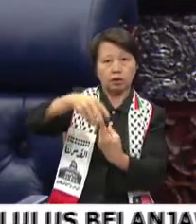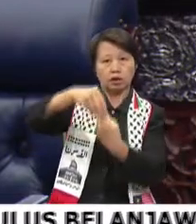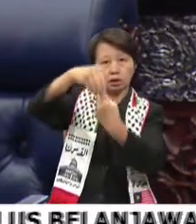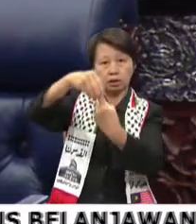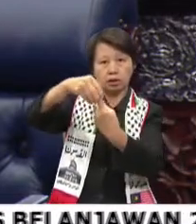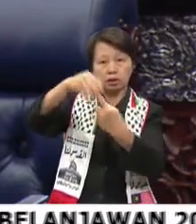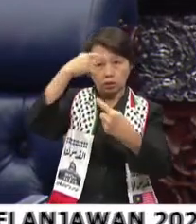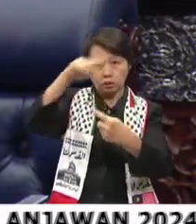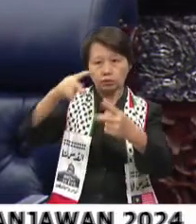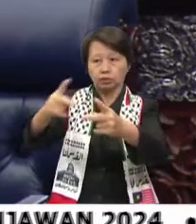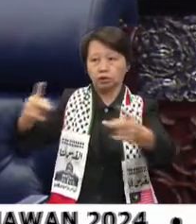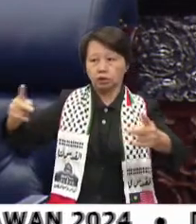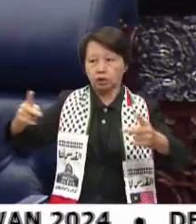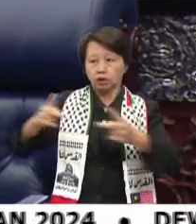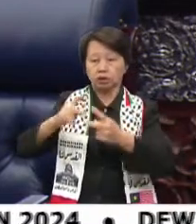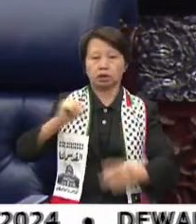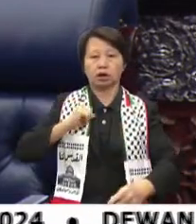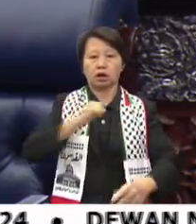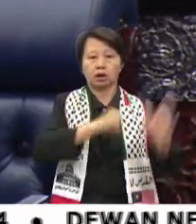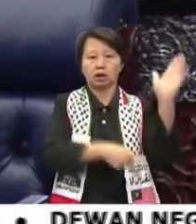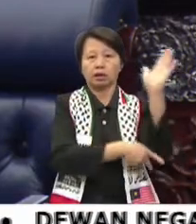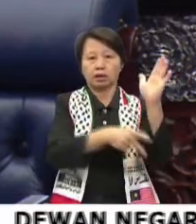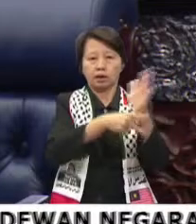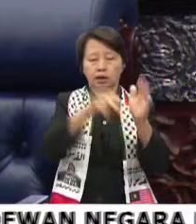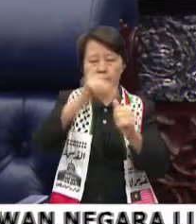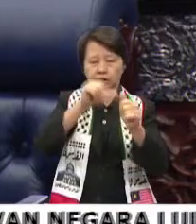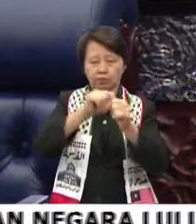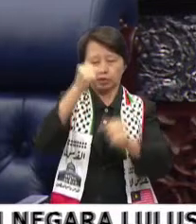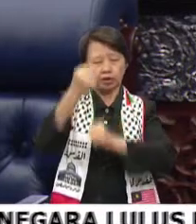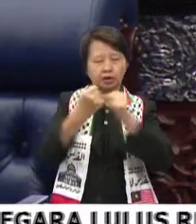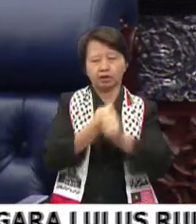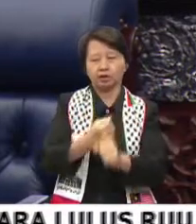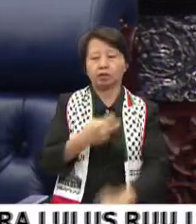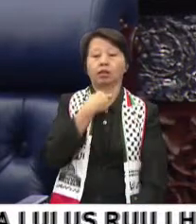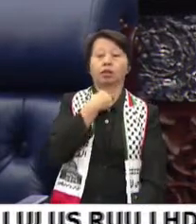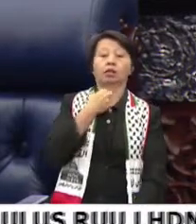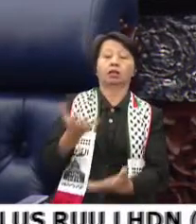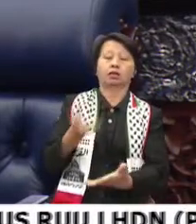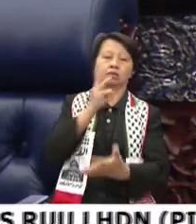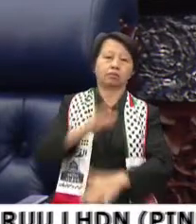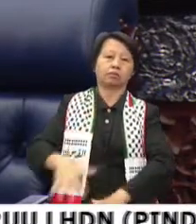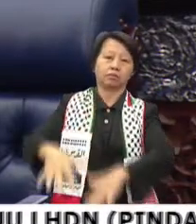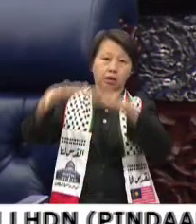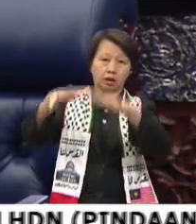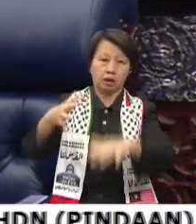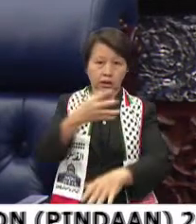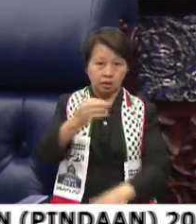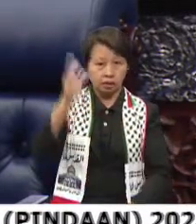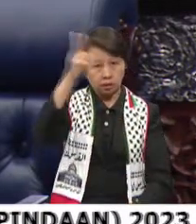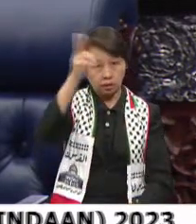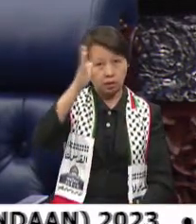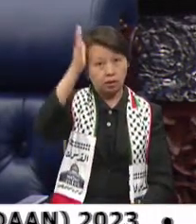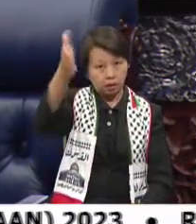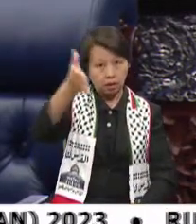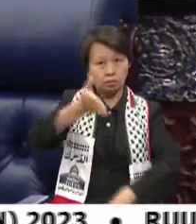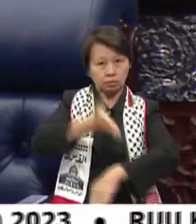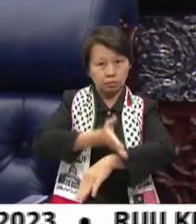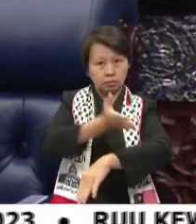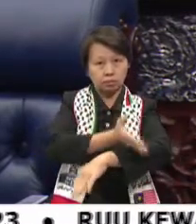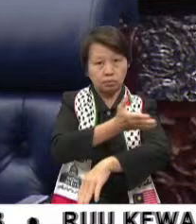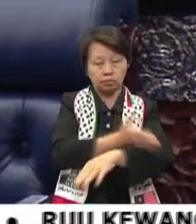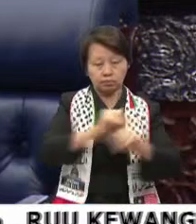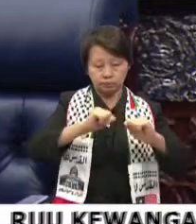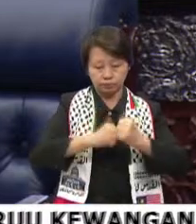terutama kawasan-kawasan ahli parlimen yang setiap tahun berdepan dengan banjir dan Adakah kerajaan akan memperkasakan